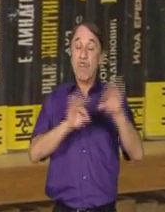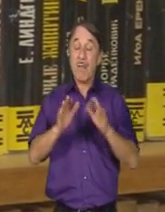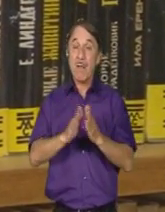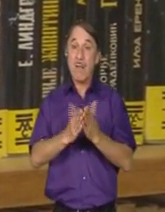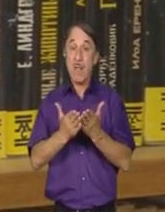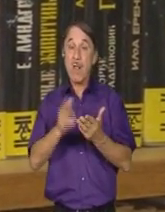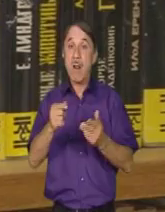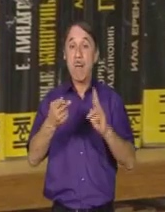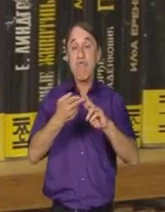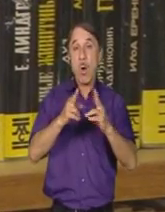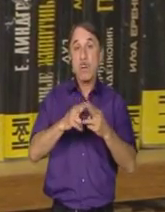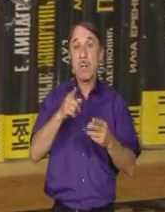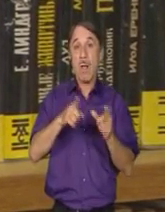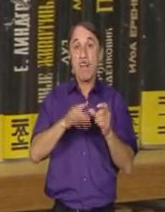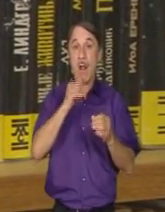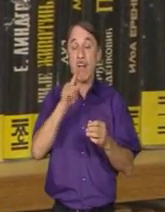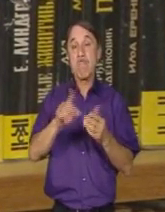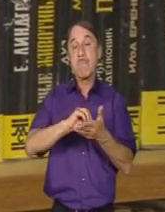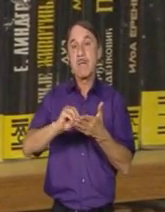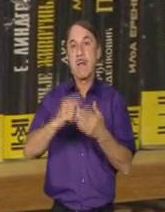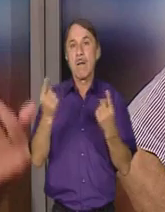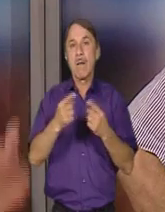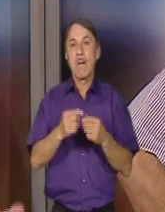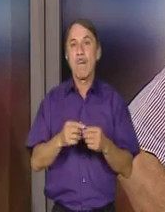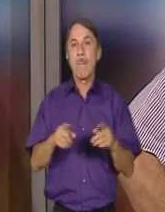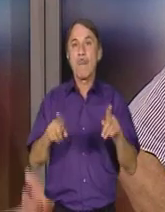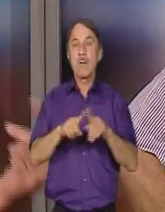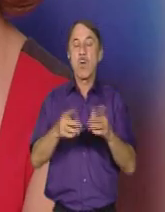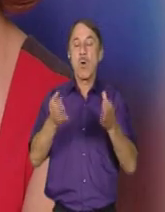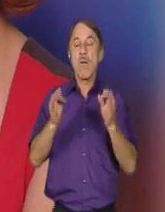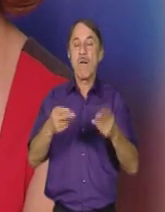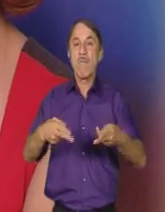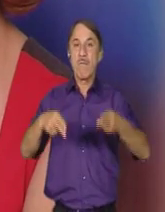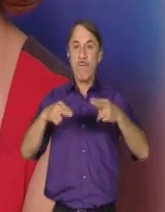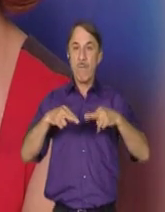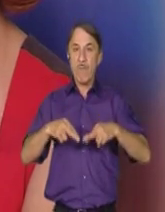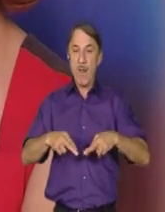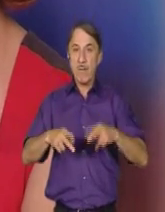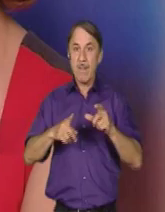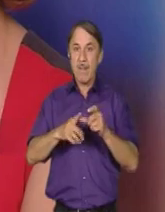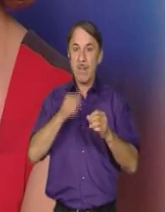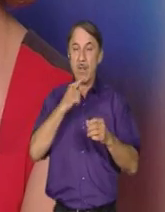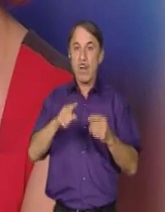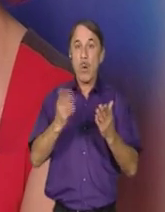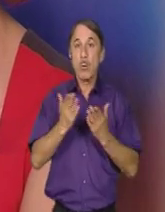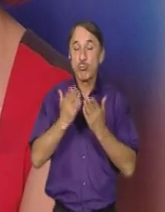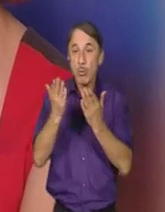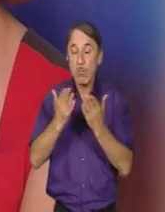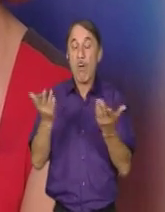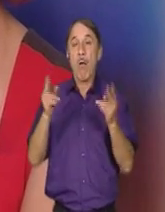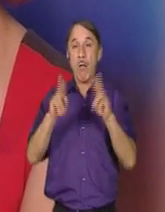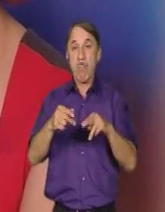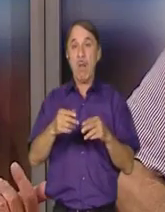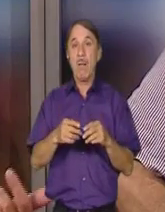knjizi, ali upoznaju sa delom savremenih pisaca. Uz čitanje, sad se vraćam knjigama koje sam nekad čitao i